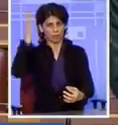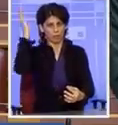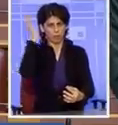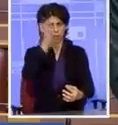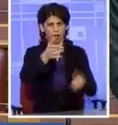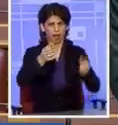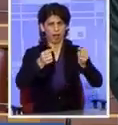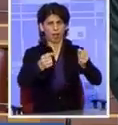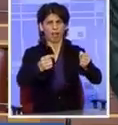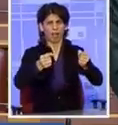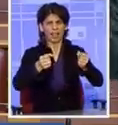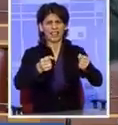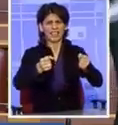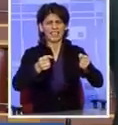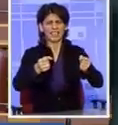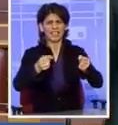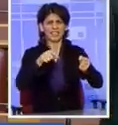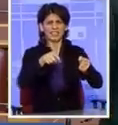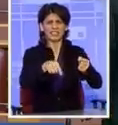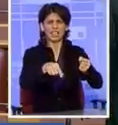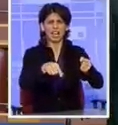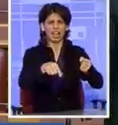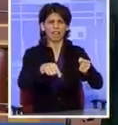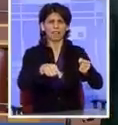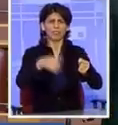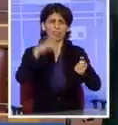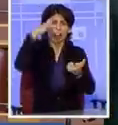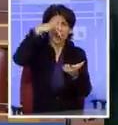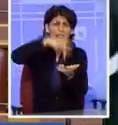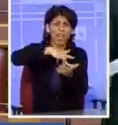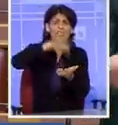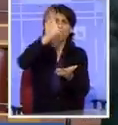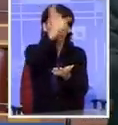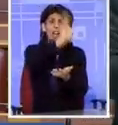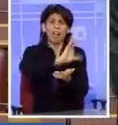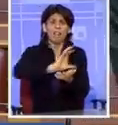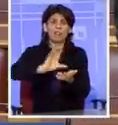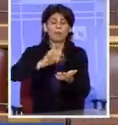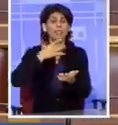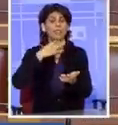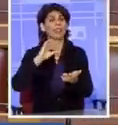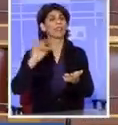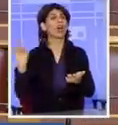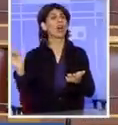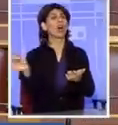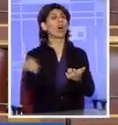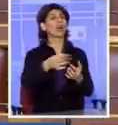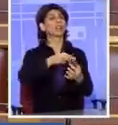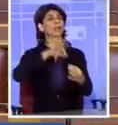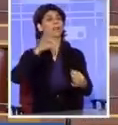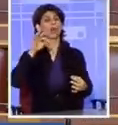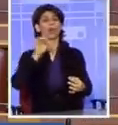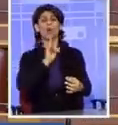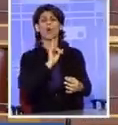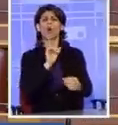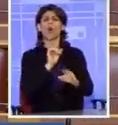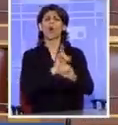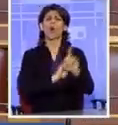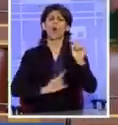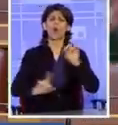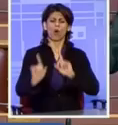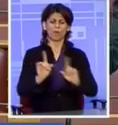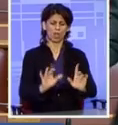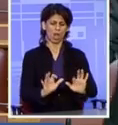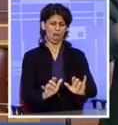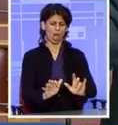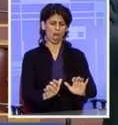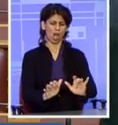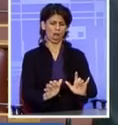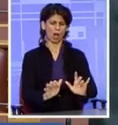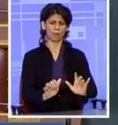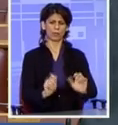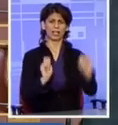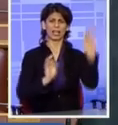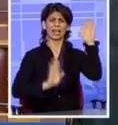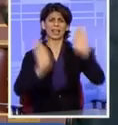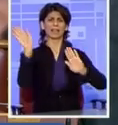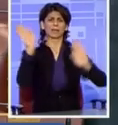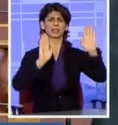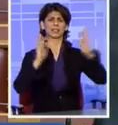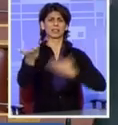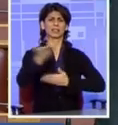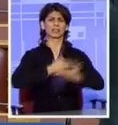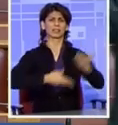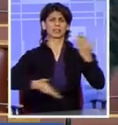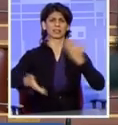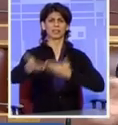Ευρωζώνης. Δηλαδή είναι όλοι τεμπέληδες τελικά. Μόνο αυτοί που κάνονται στα κομπιούτερ τους και κάνουν τις χρηματιστηριακές συναλλαγές και κερδίζουν δισεκατομμύρια